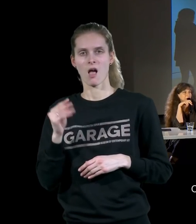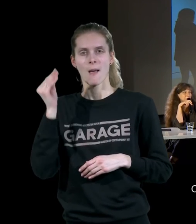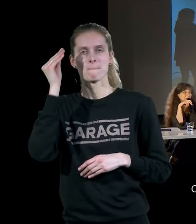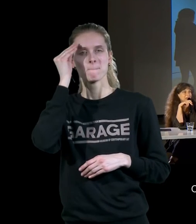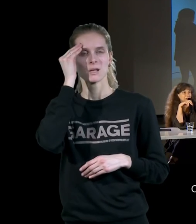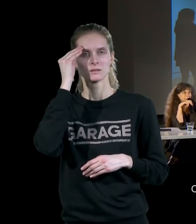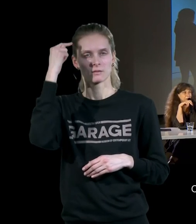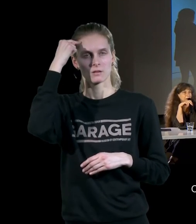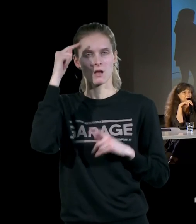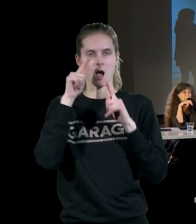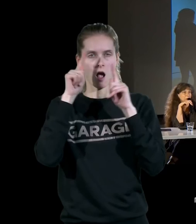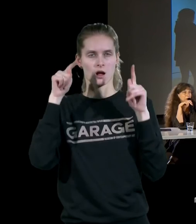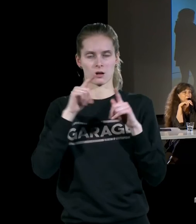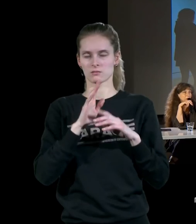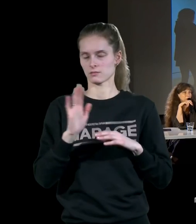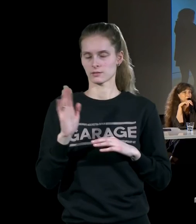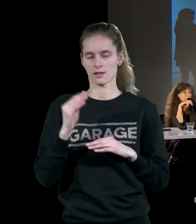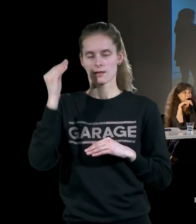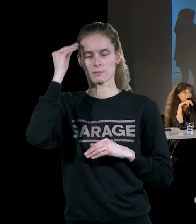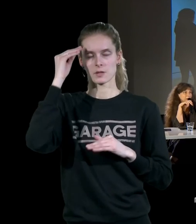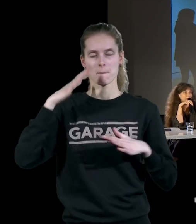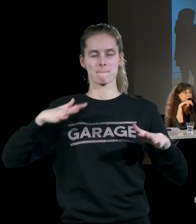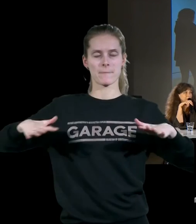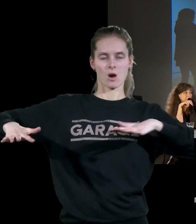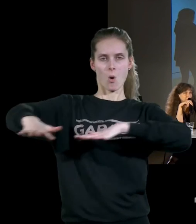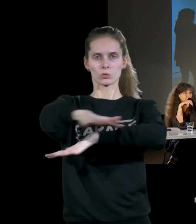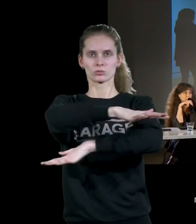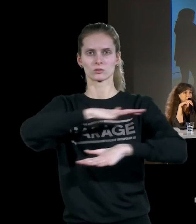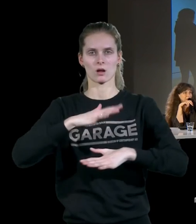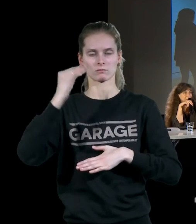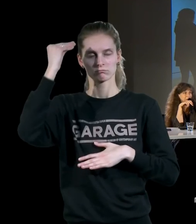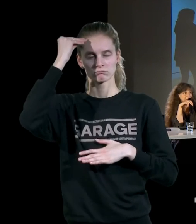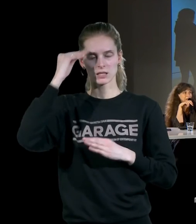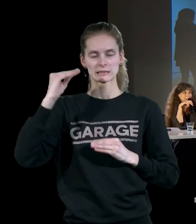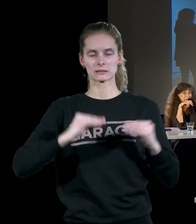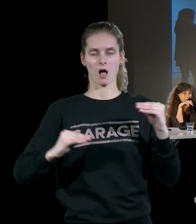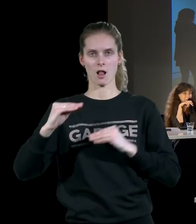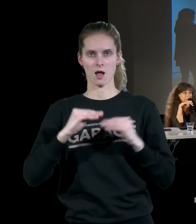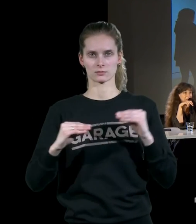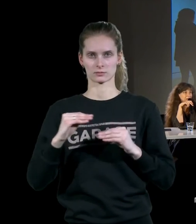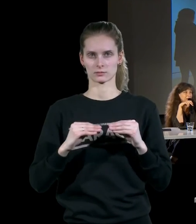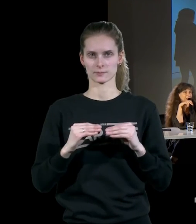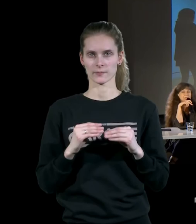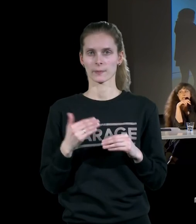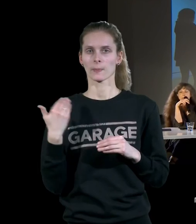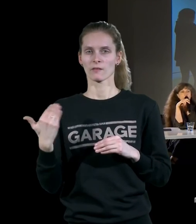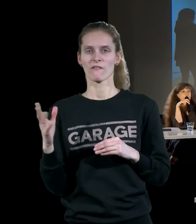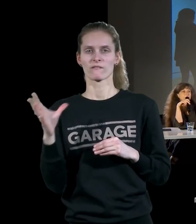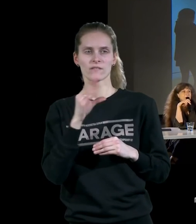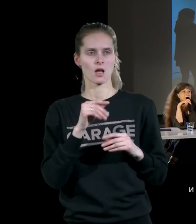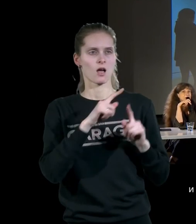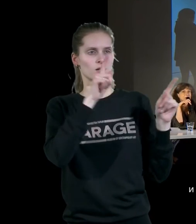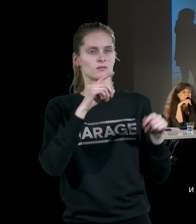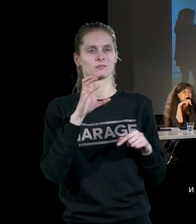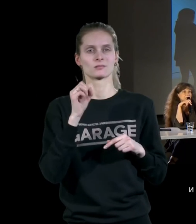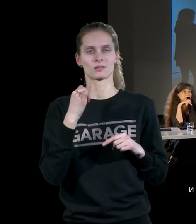он мыслил пространством. Он мыслил, собственно говоря, инсталляциями, потому что все его серии, живописные серии,